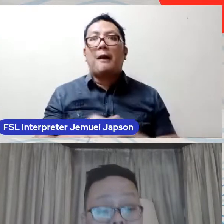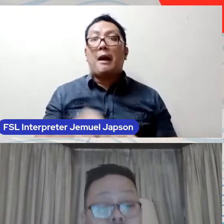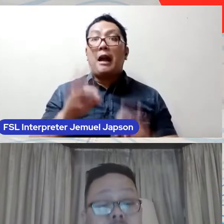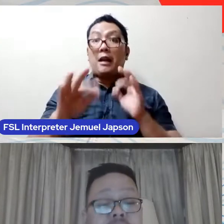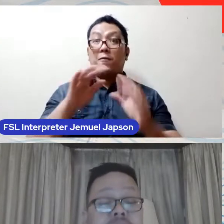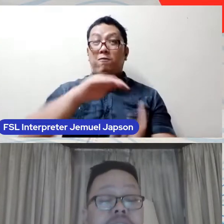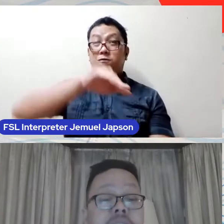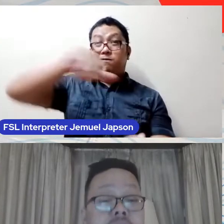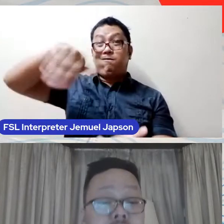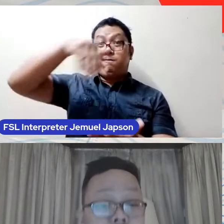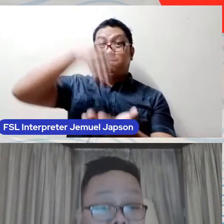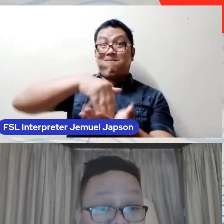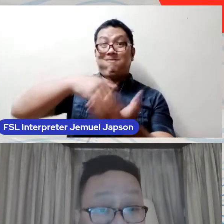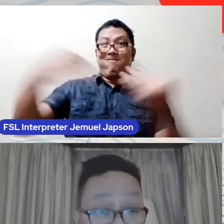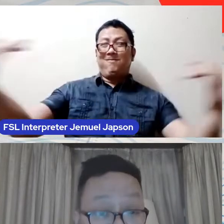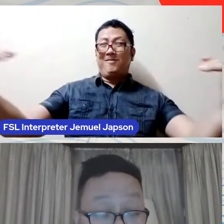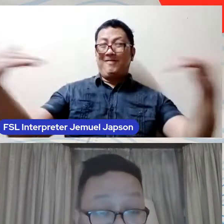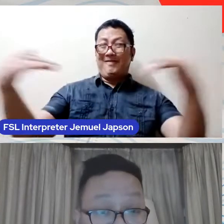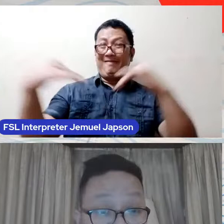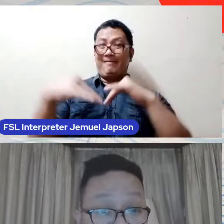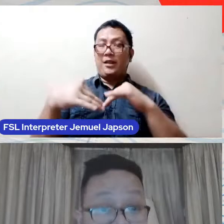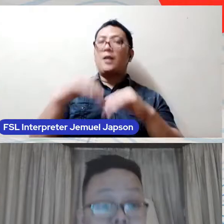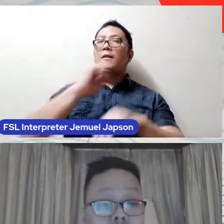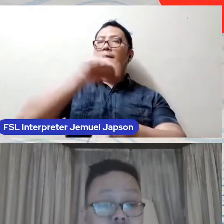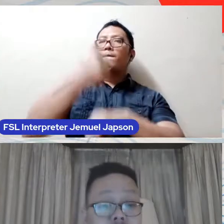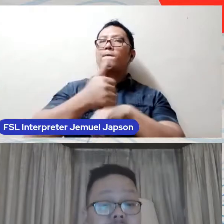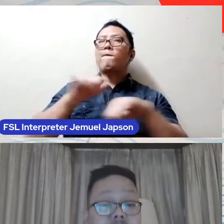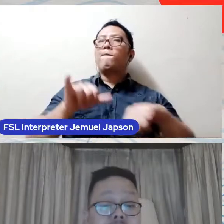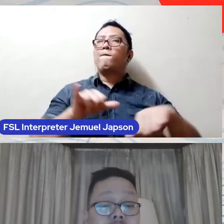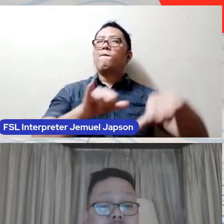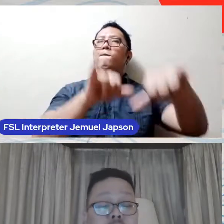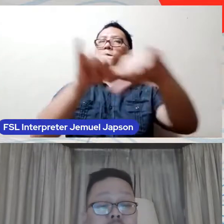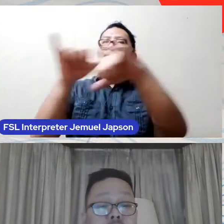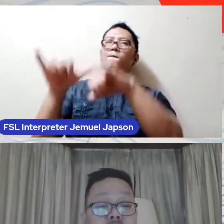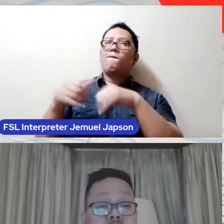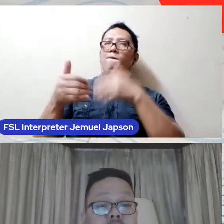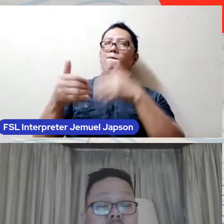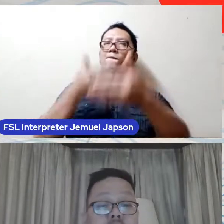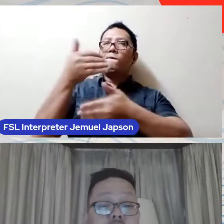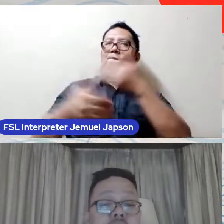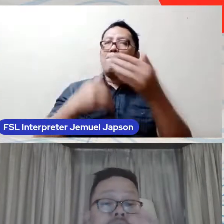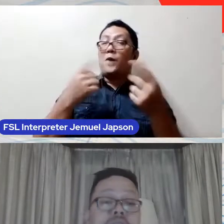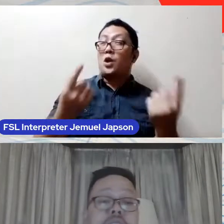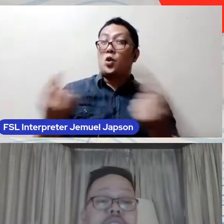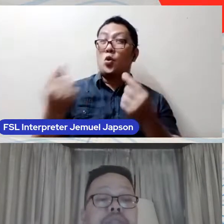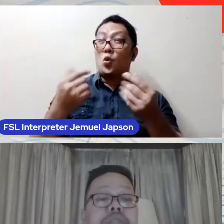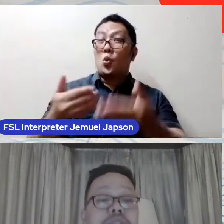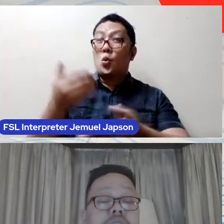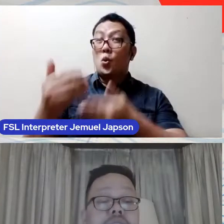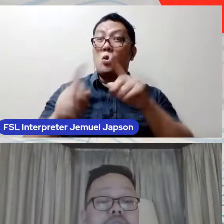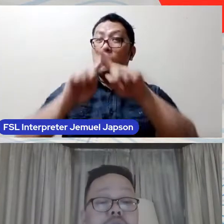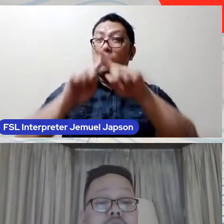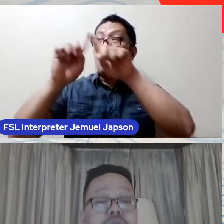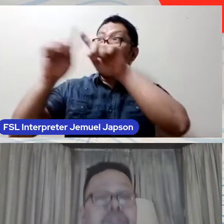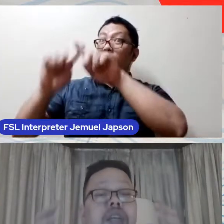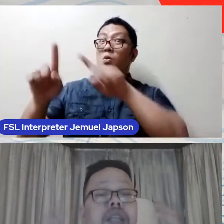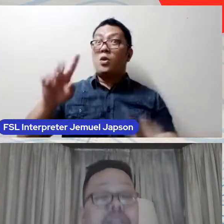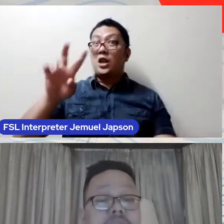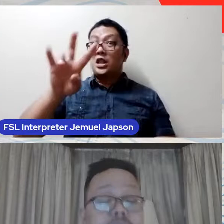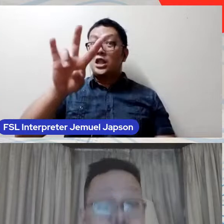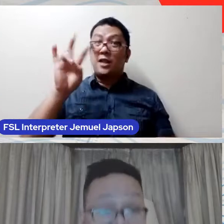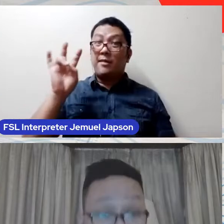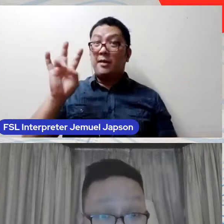sinentralize mo, mas standardize mo yung proseso. Pag nagaganap itong proseso na to in 757